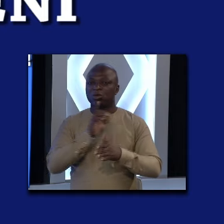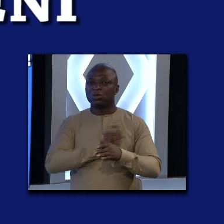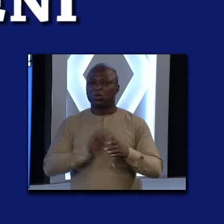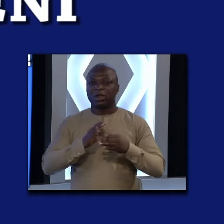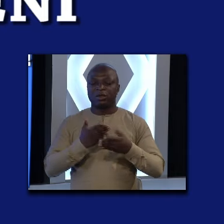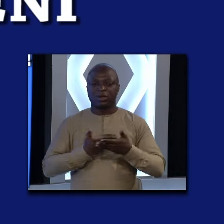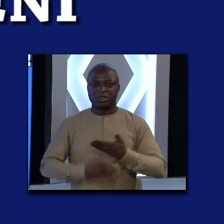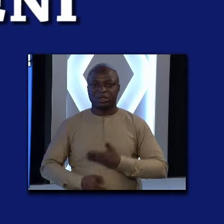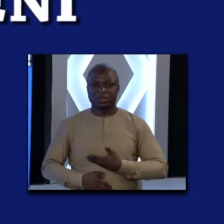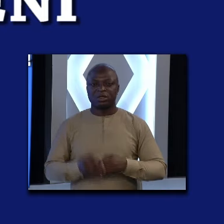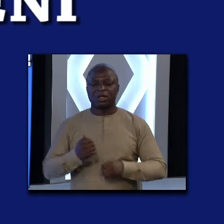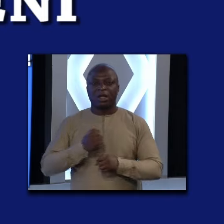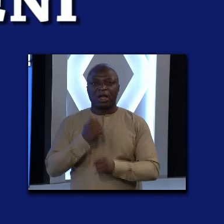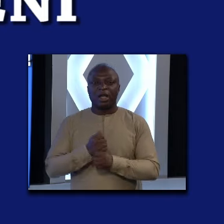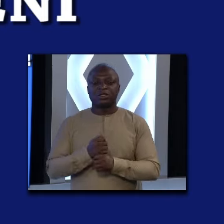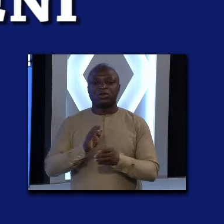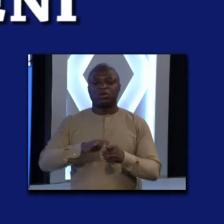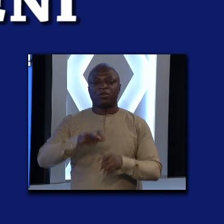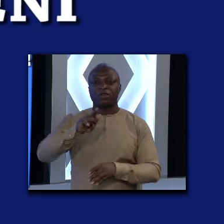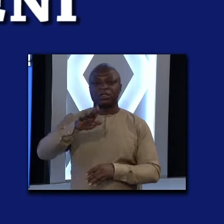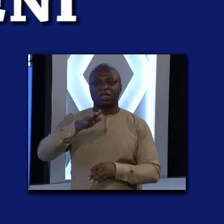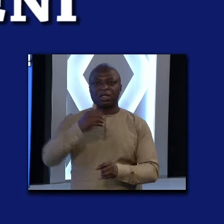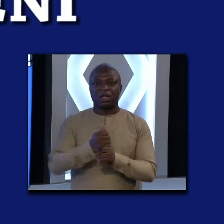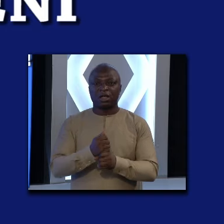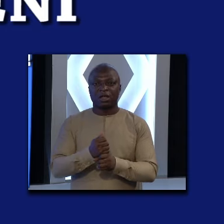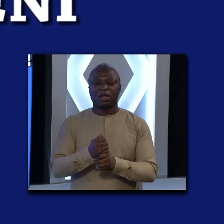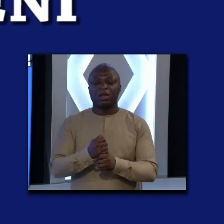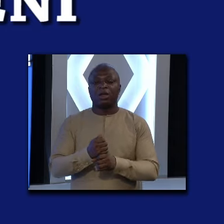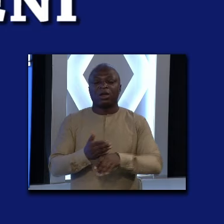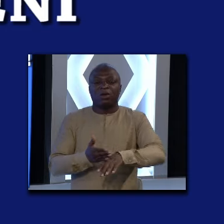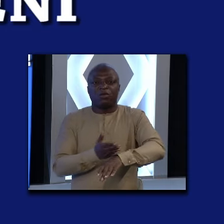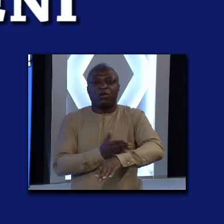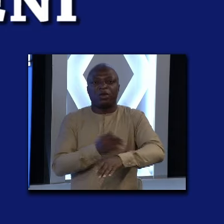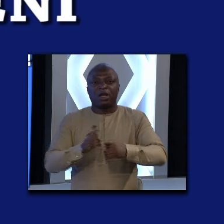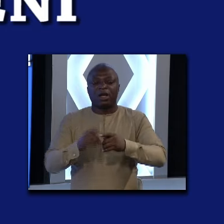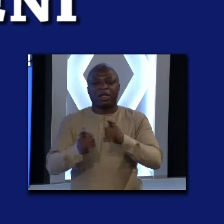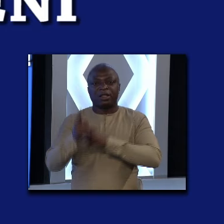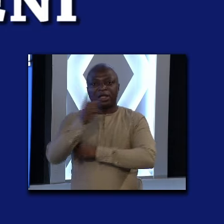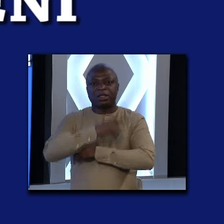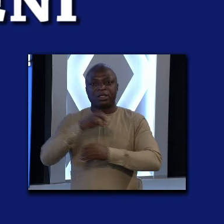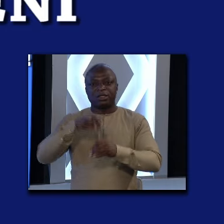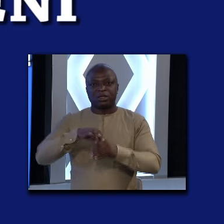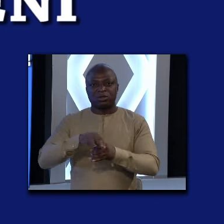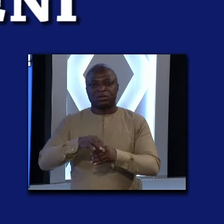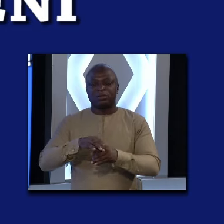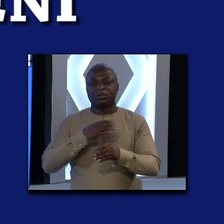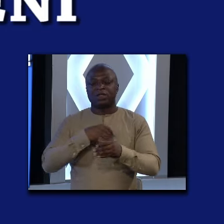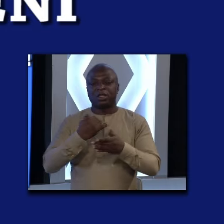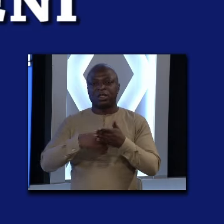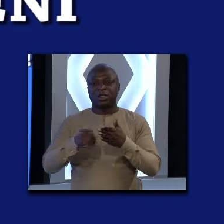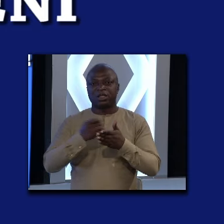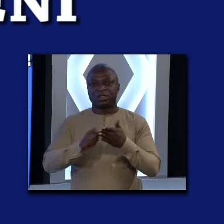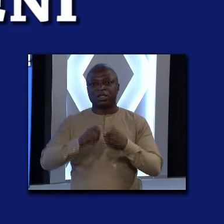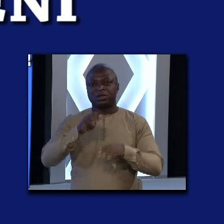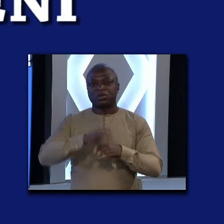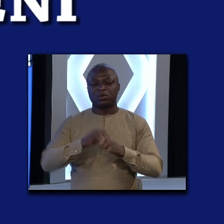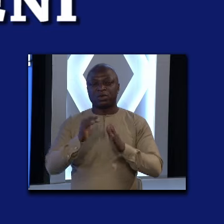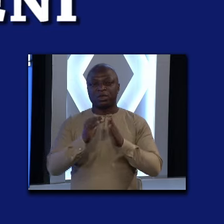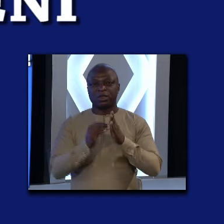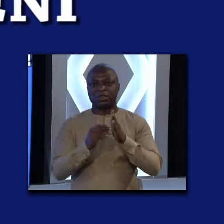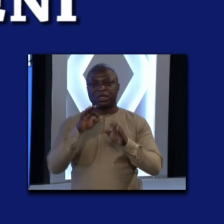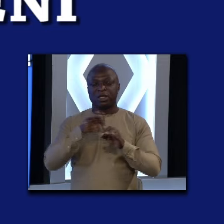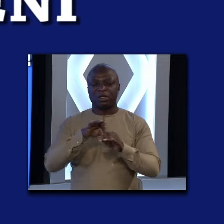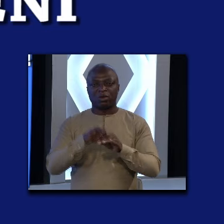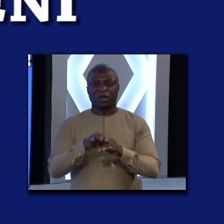naissance âgé de 25 ans révolu à la date des élections et inscrit sur une liste